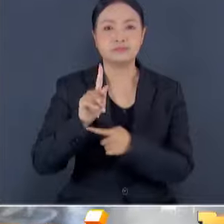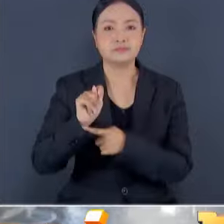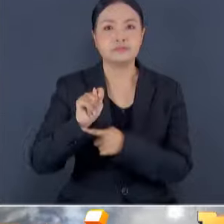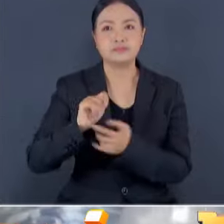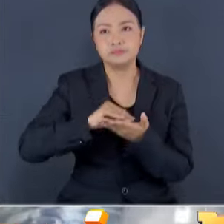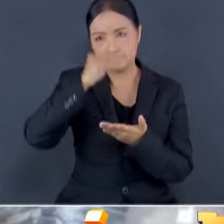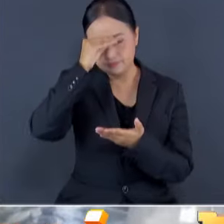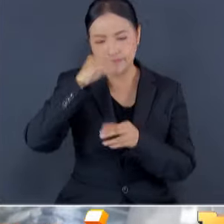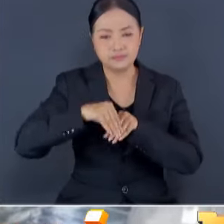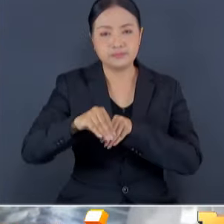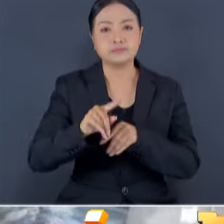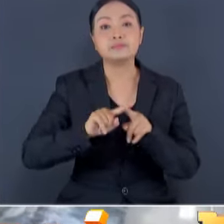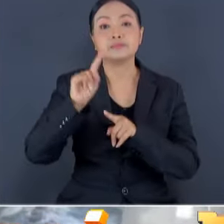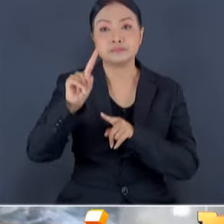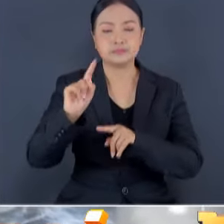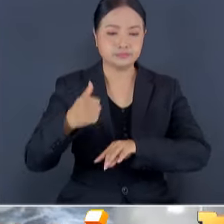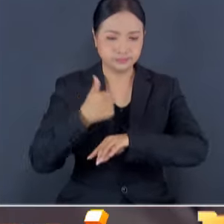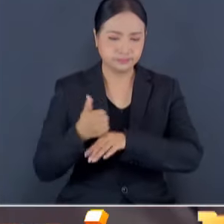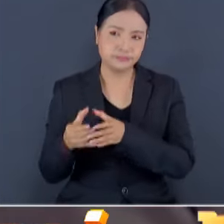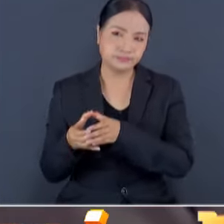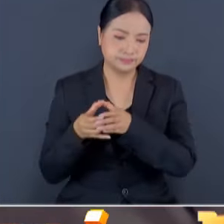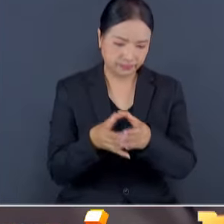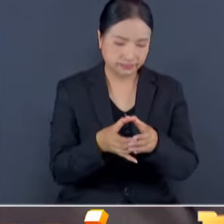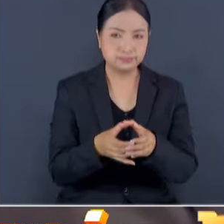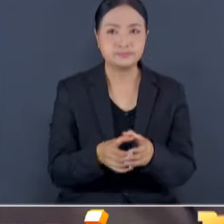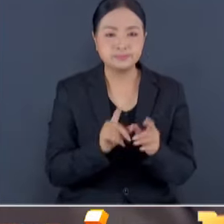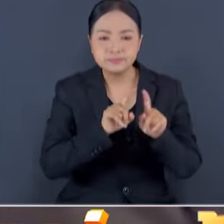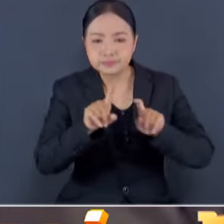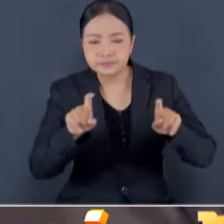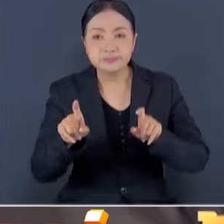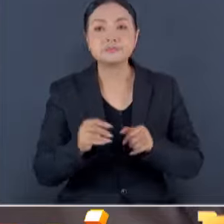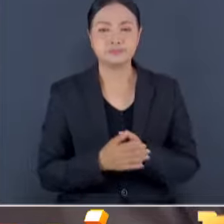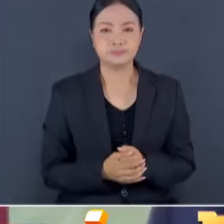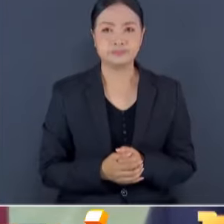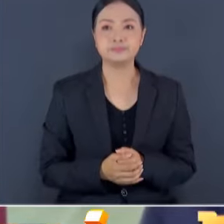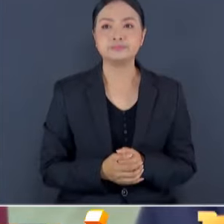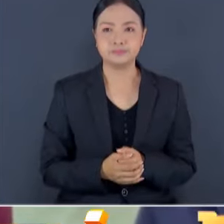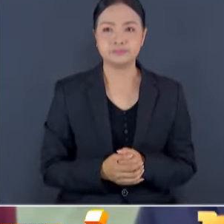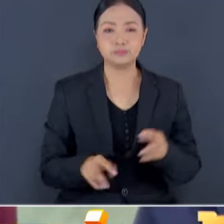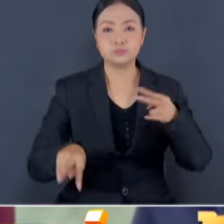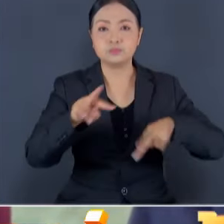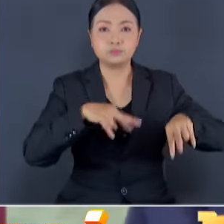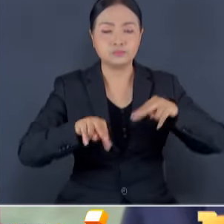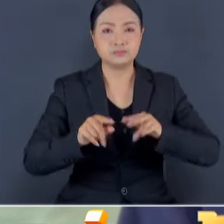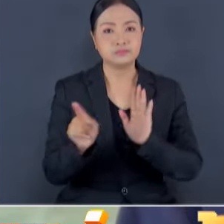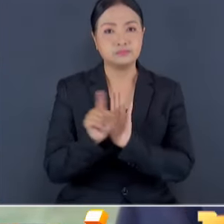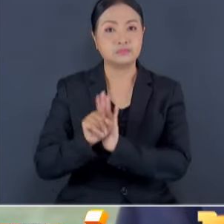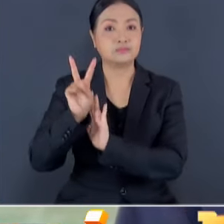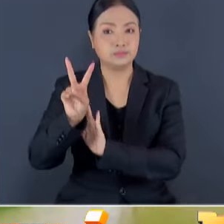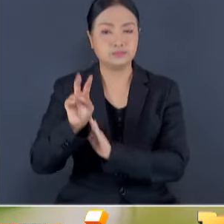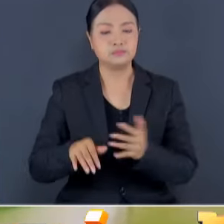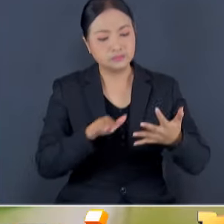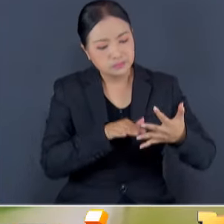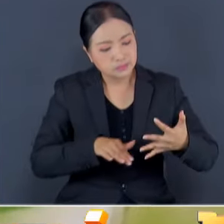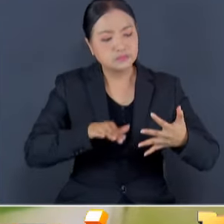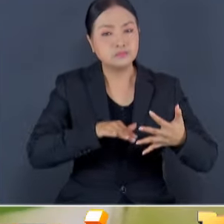หนองคายเขตหนึครับทางผู้บริหารเองก็ลงพื้นที่แล้วนะครับก็ทราบว่าหลังจากการตรวจสอบข้อเท็จจริงแล้ว 2ครั้งเพราะว่าขั้นตอน